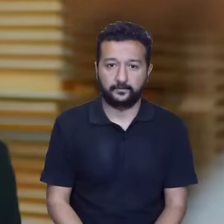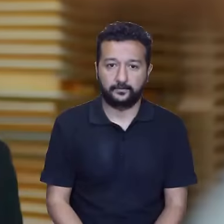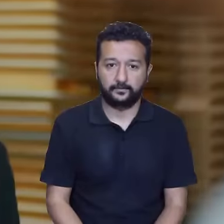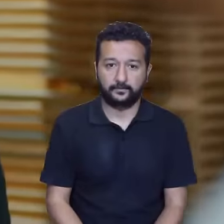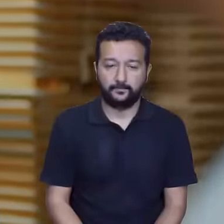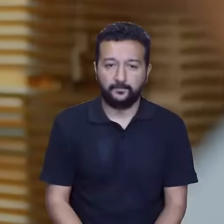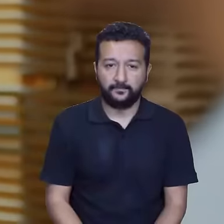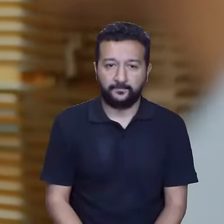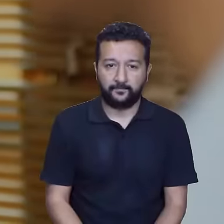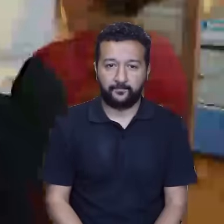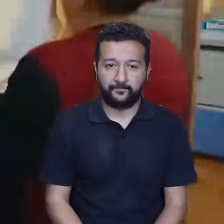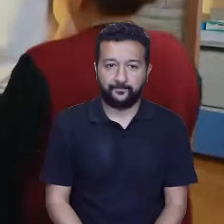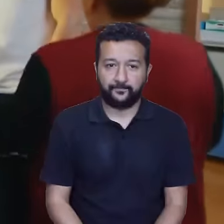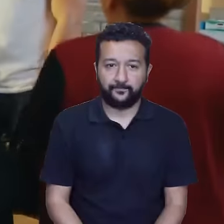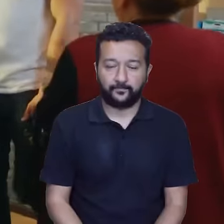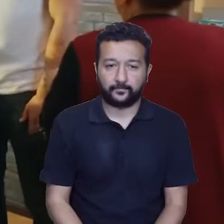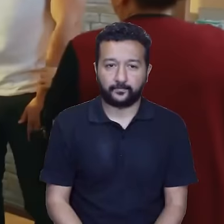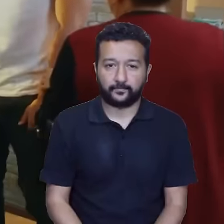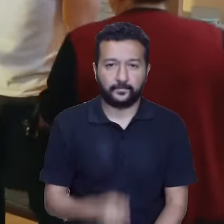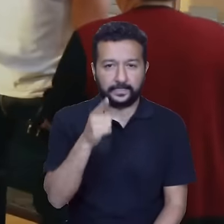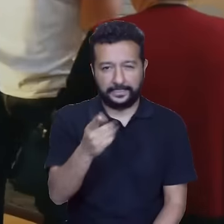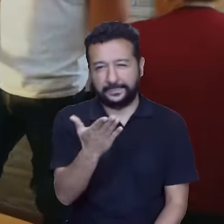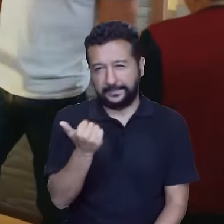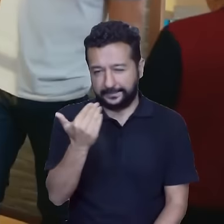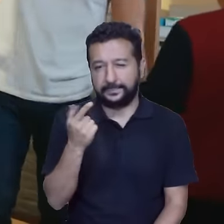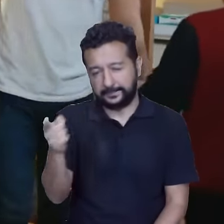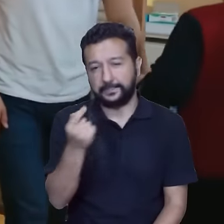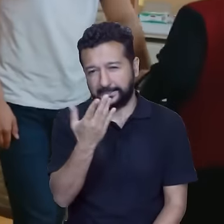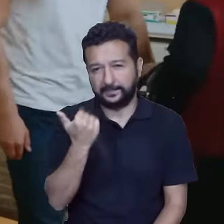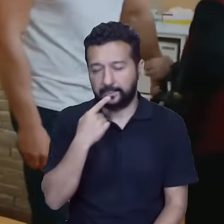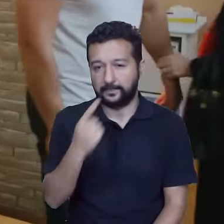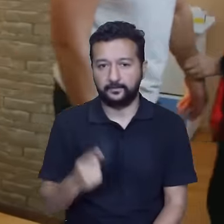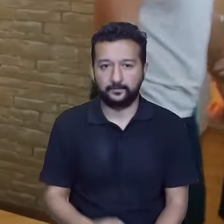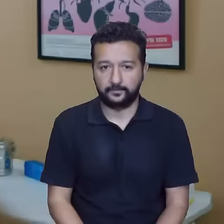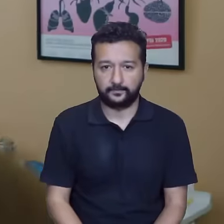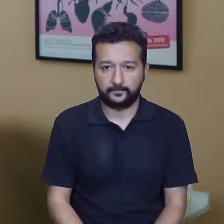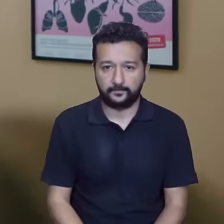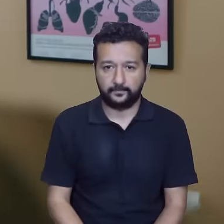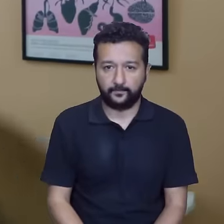Itırlar kaçamak bakıştılar. Sen gelsen azıcık şöyle.